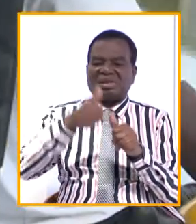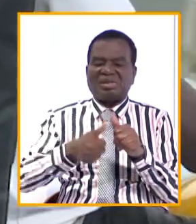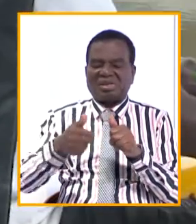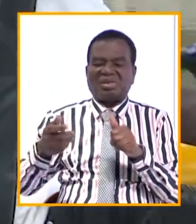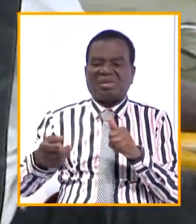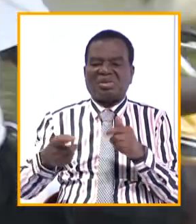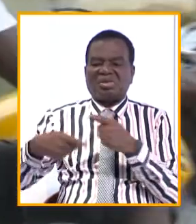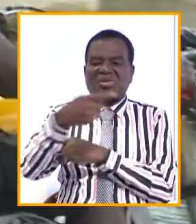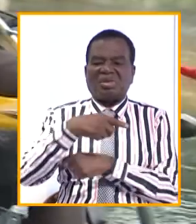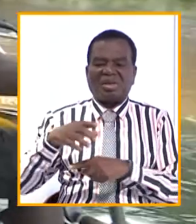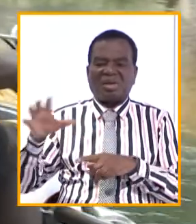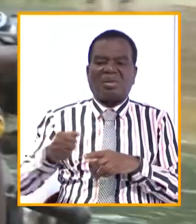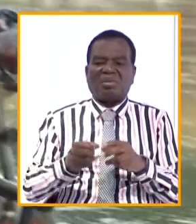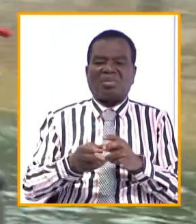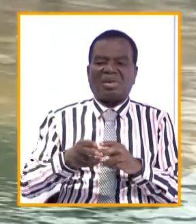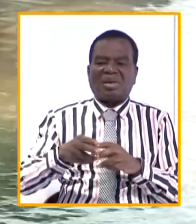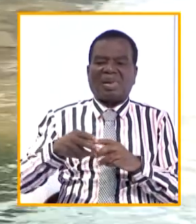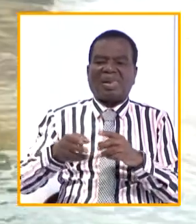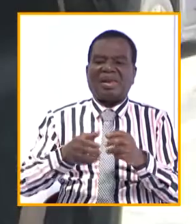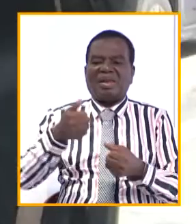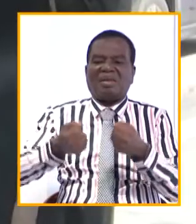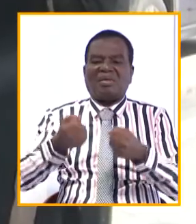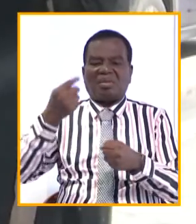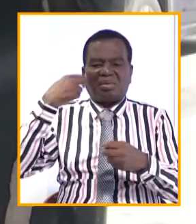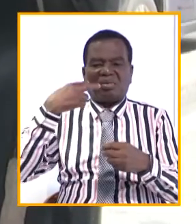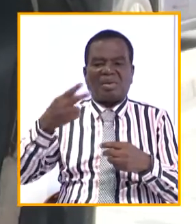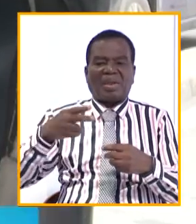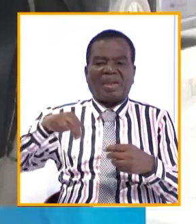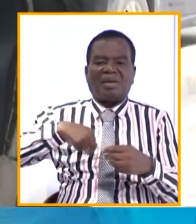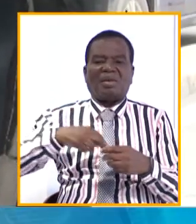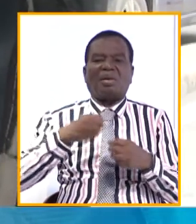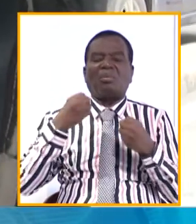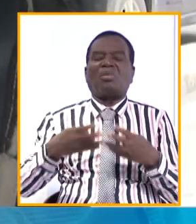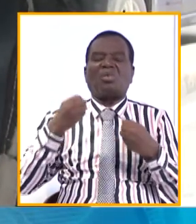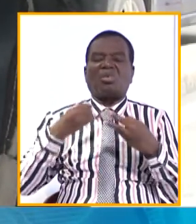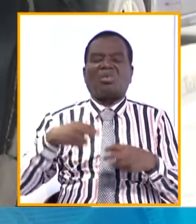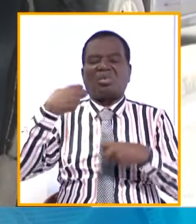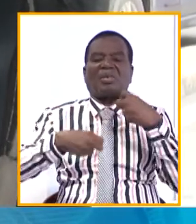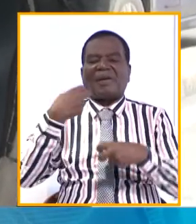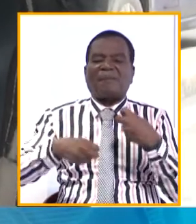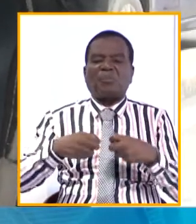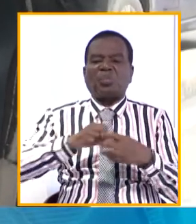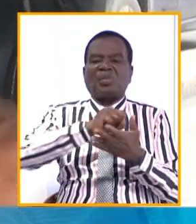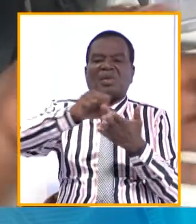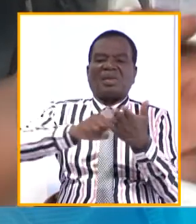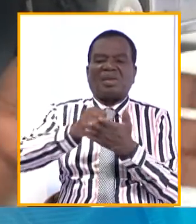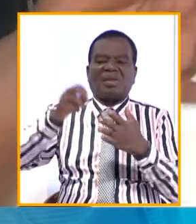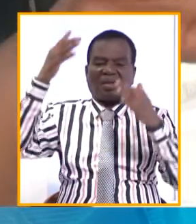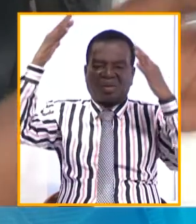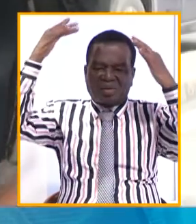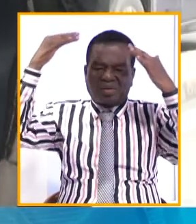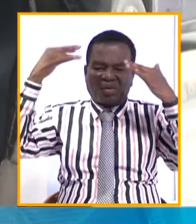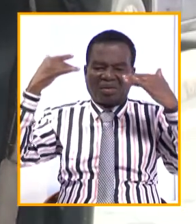sa maison. Une situation pénible, selon elle. Nous avons de sérieux problèmes. La saison de pluie a créé